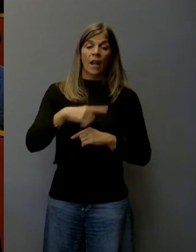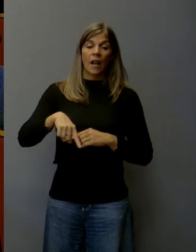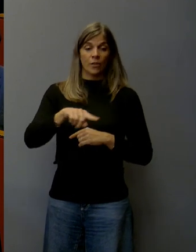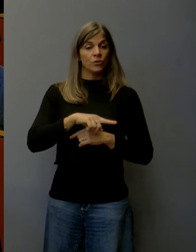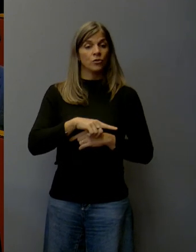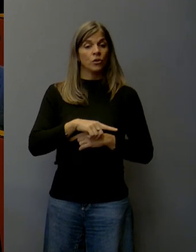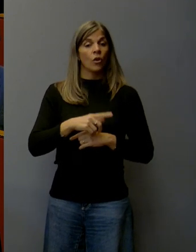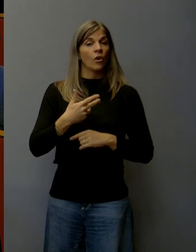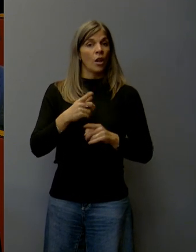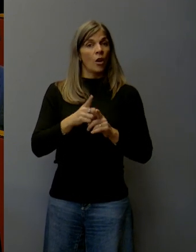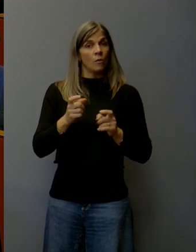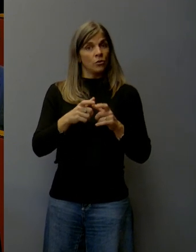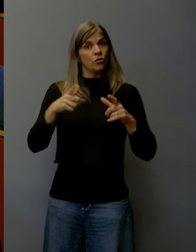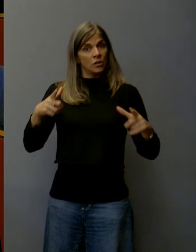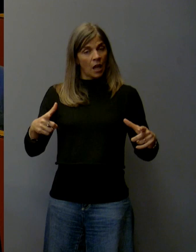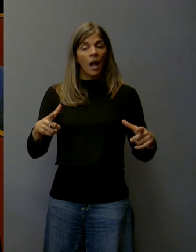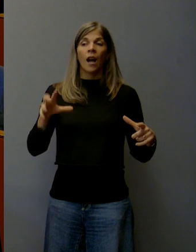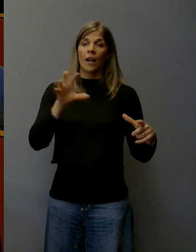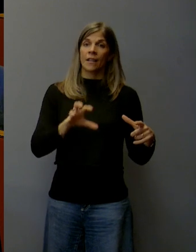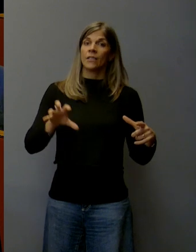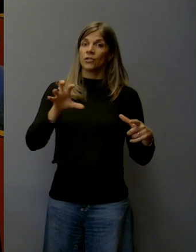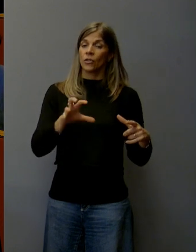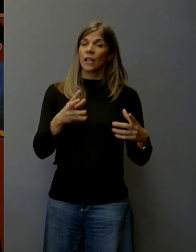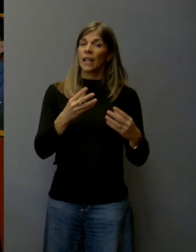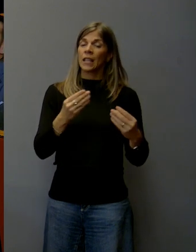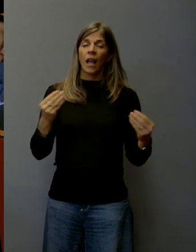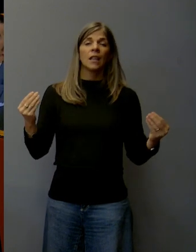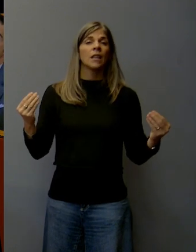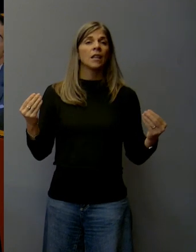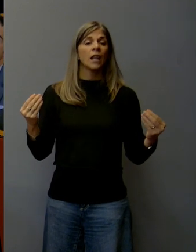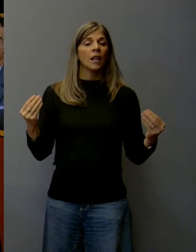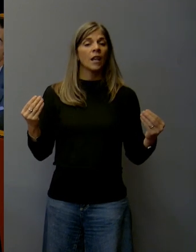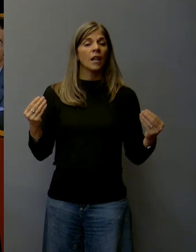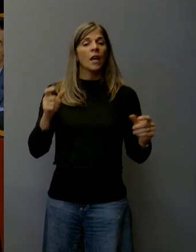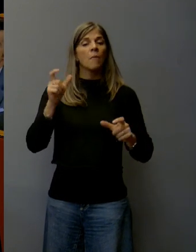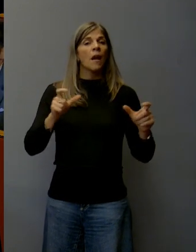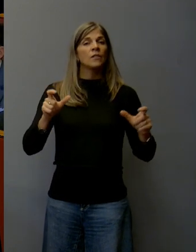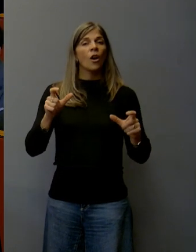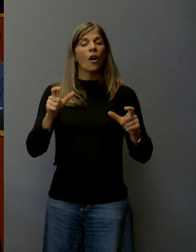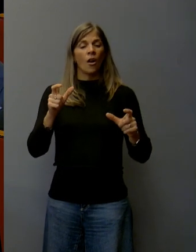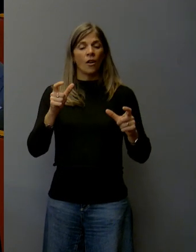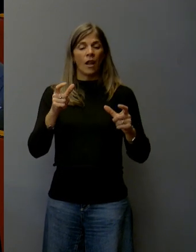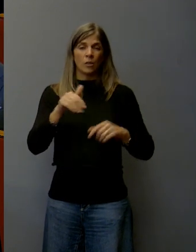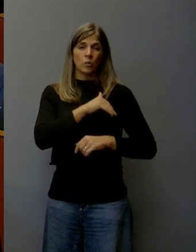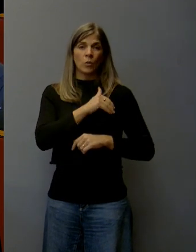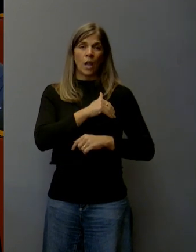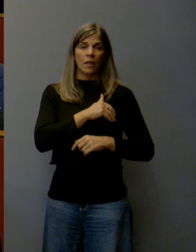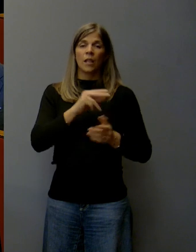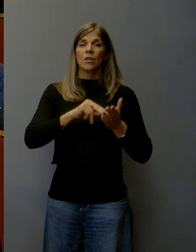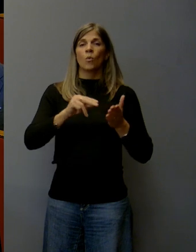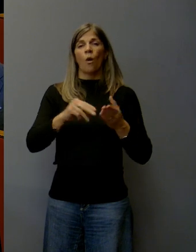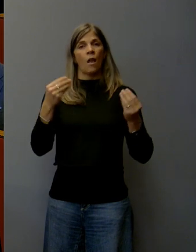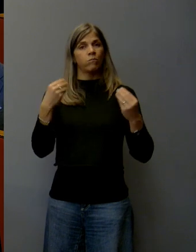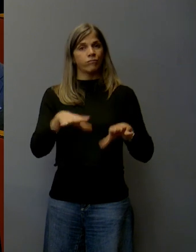città e regione con un alto tasso di dispersione scolastica quindi